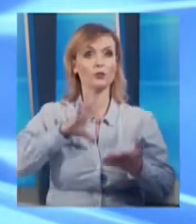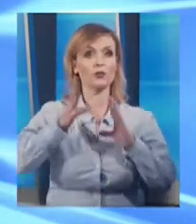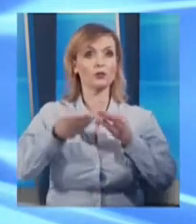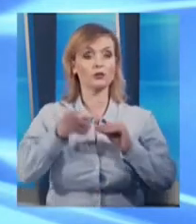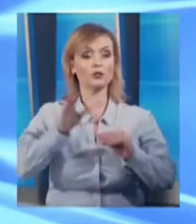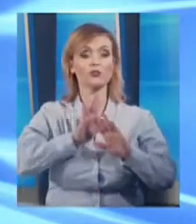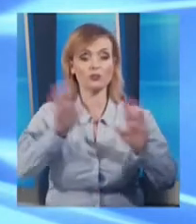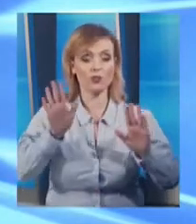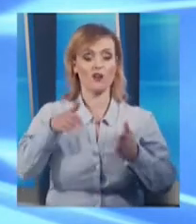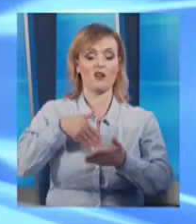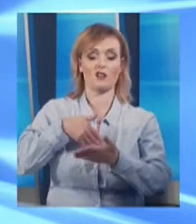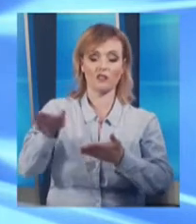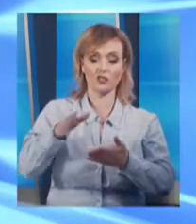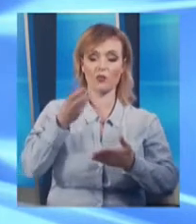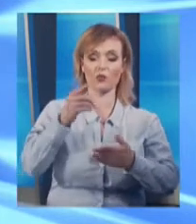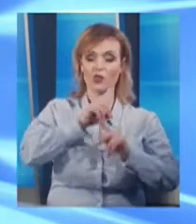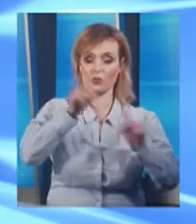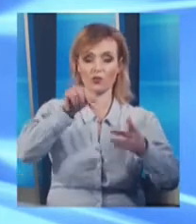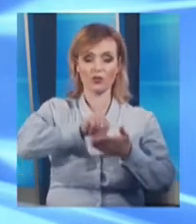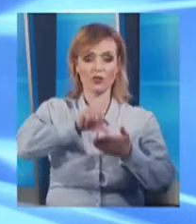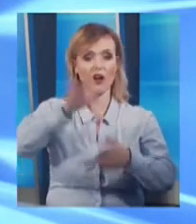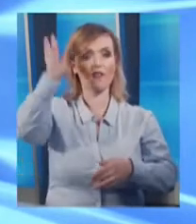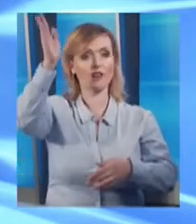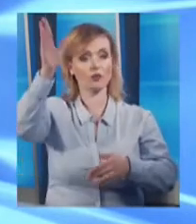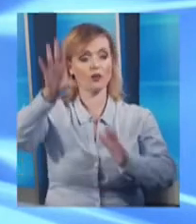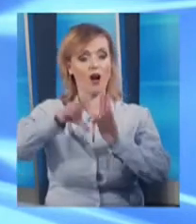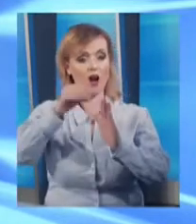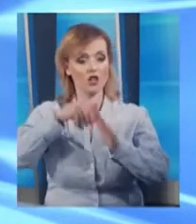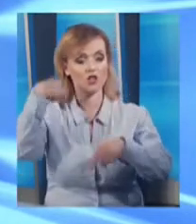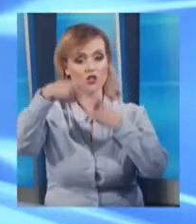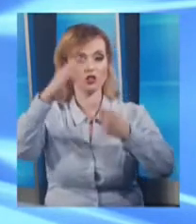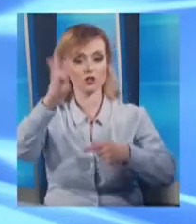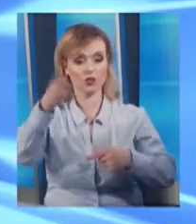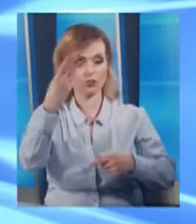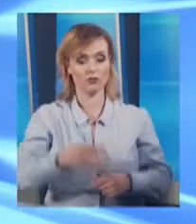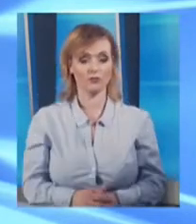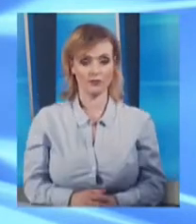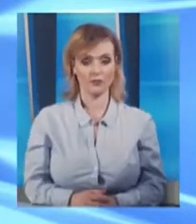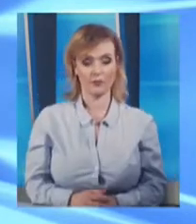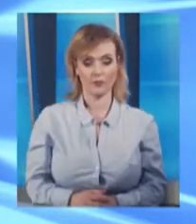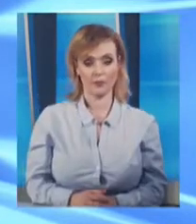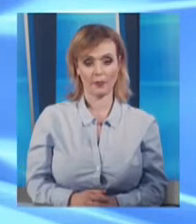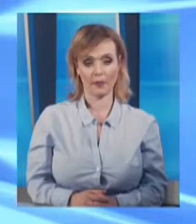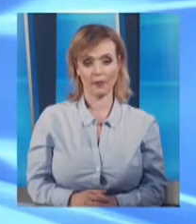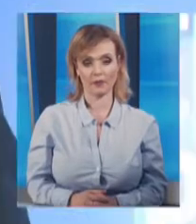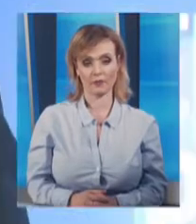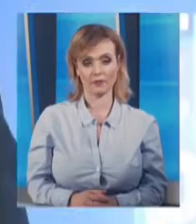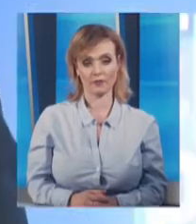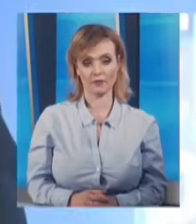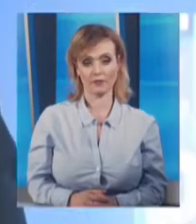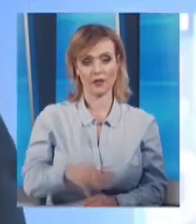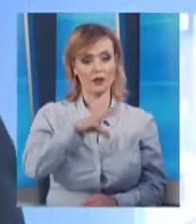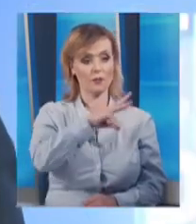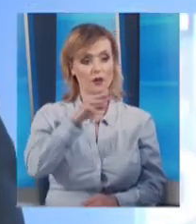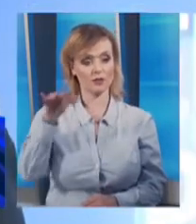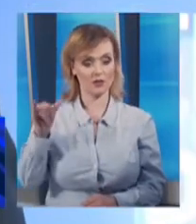mai participă la viitoarele alegeri de peste 4 ani pentru mandatul de președinte? Doamna